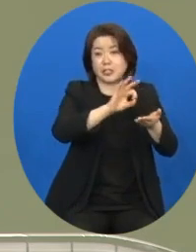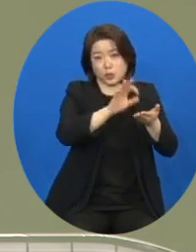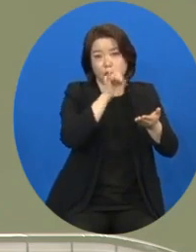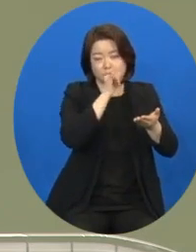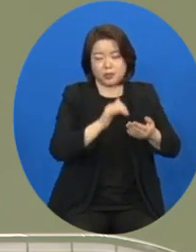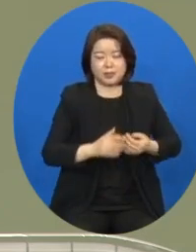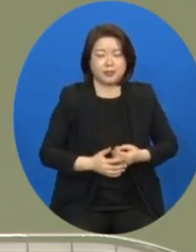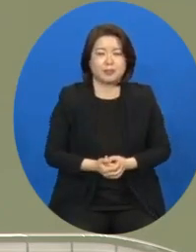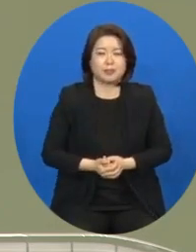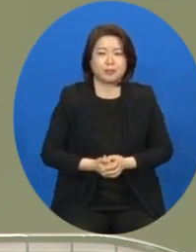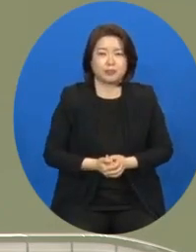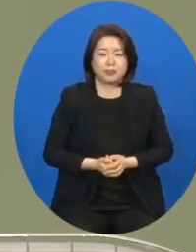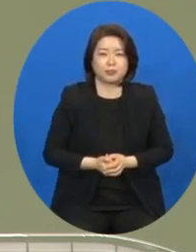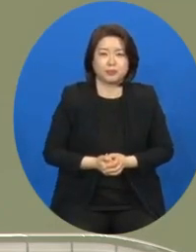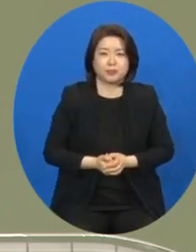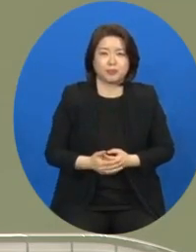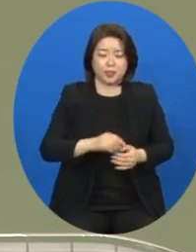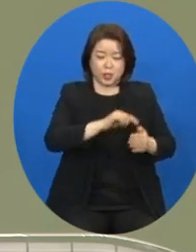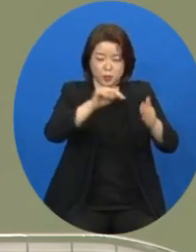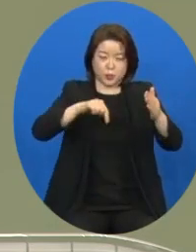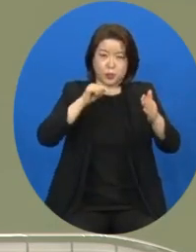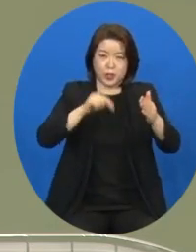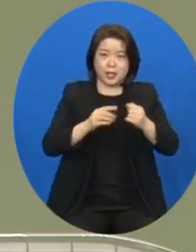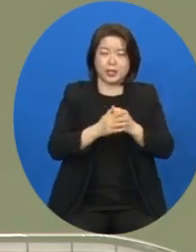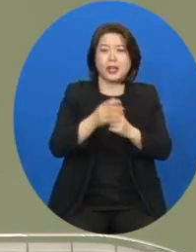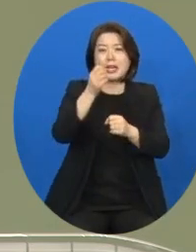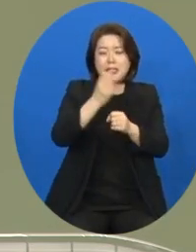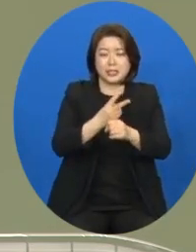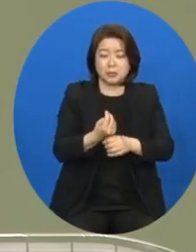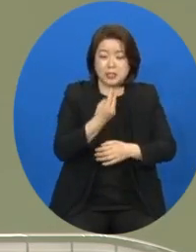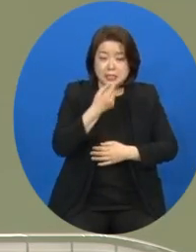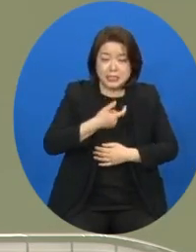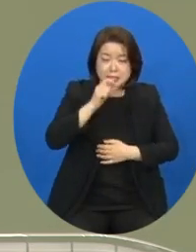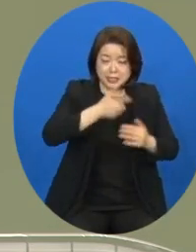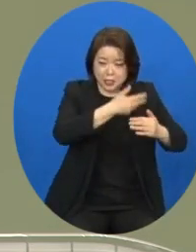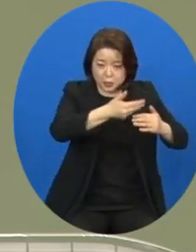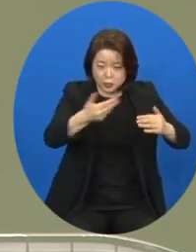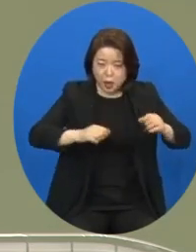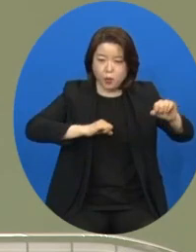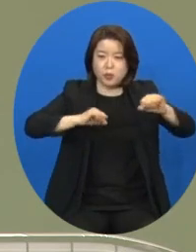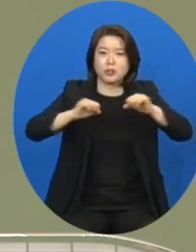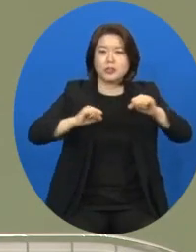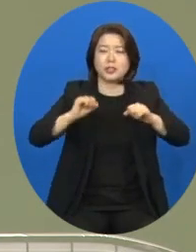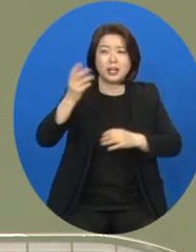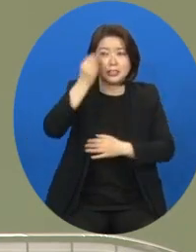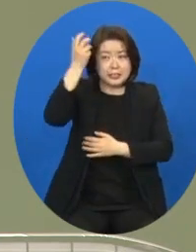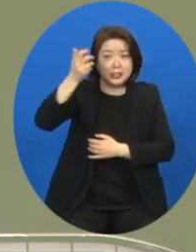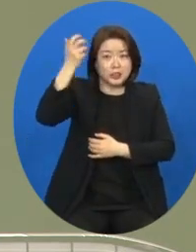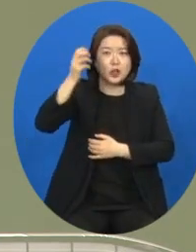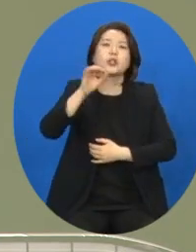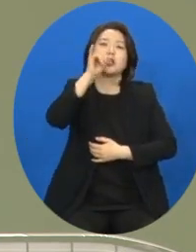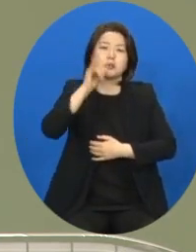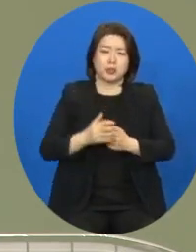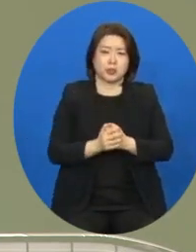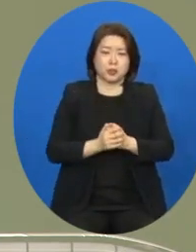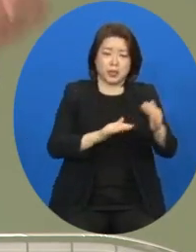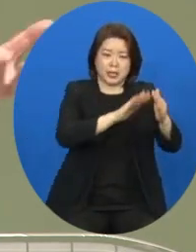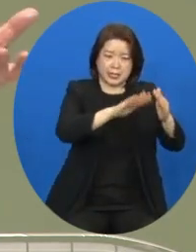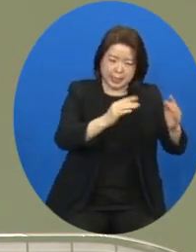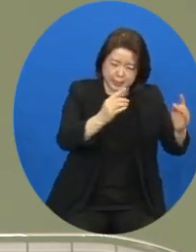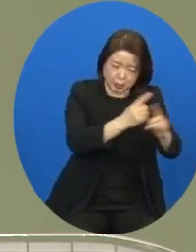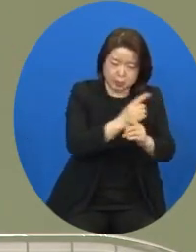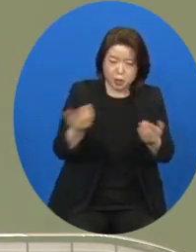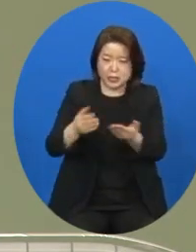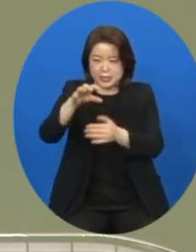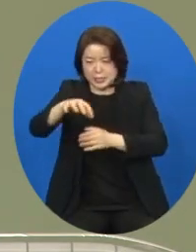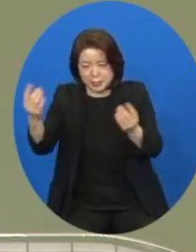여러분, 우리 안에 이미 생수의 강으로 역사하는 성령님이 계세요. 가정 다 뒤바꾸고 일터 다